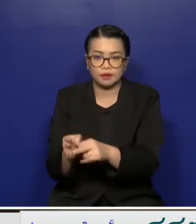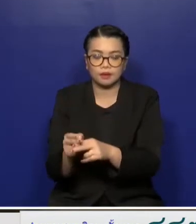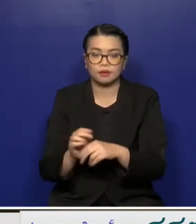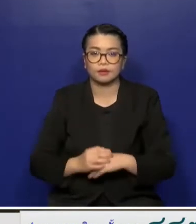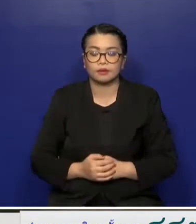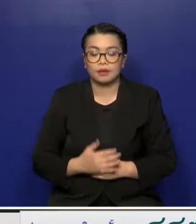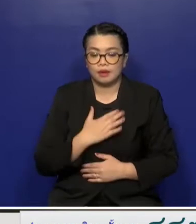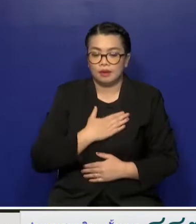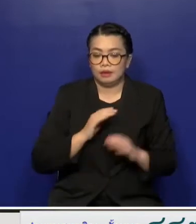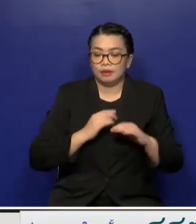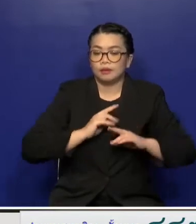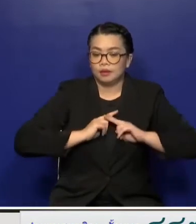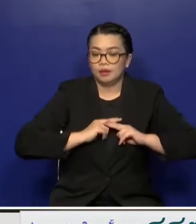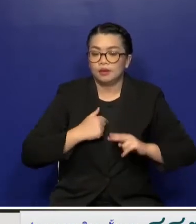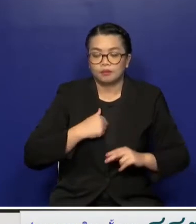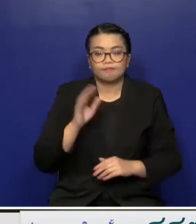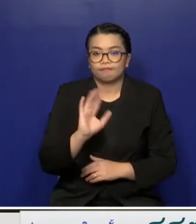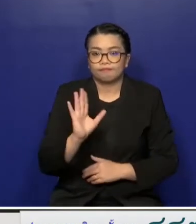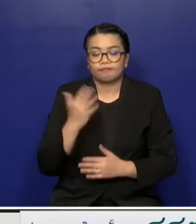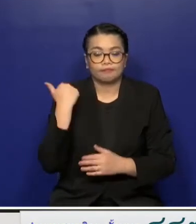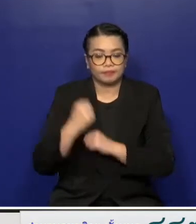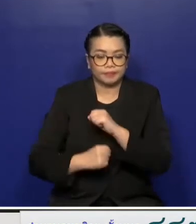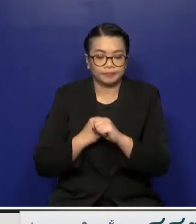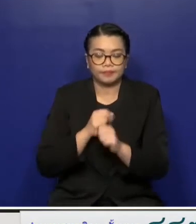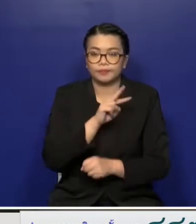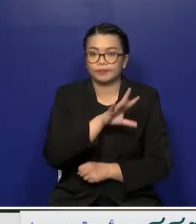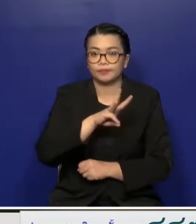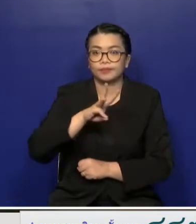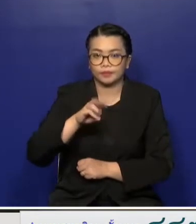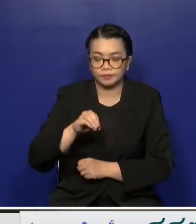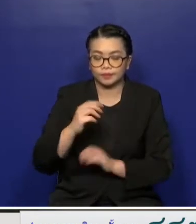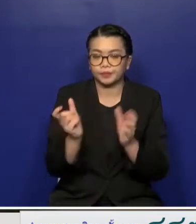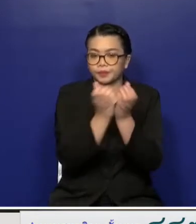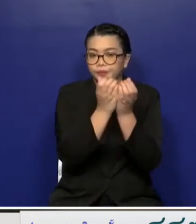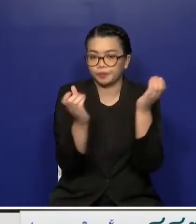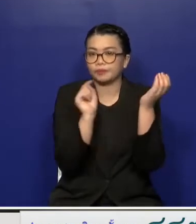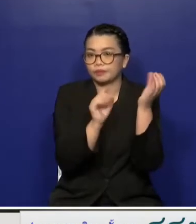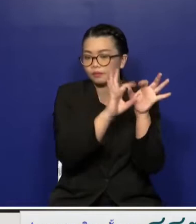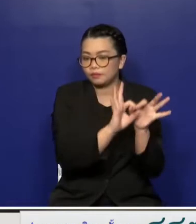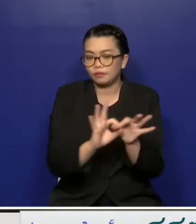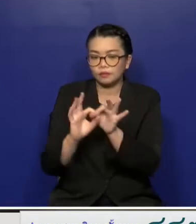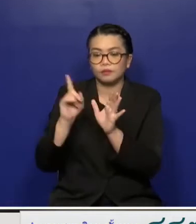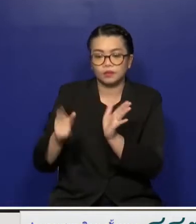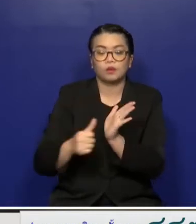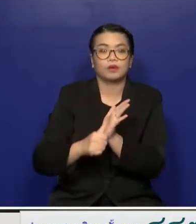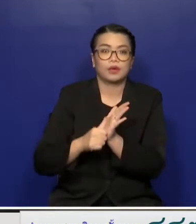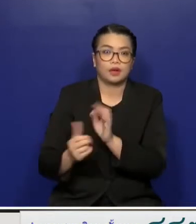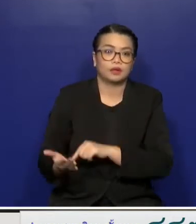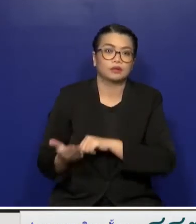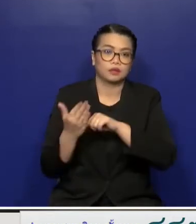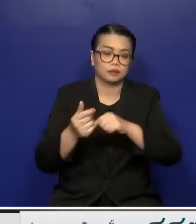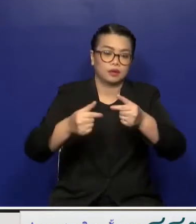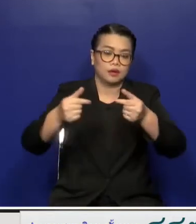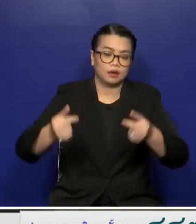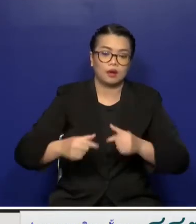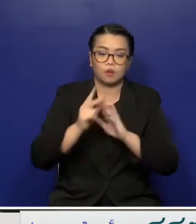นั้นเมื่อมีกฎหมายรัฐธรรมนูญปี2560ในฉบับนี้ขึ้นมาผมจึงมีความคิดว่าเราจำเป็นที่จะต้องมีการเสนอร่างกฎหม